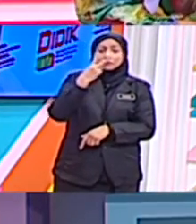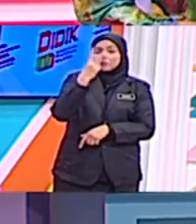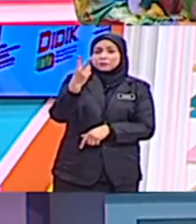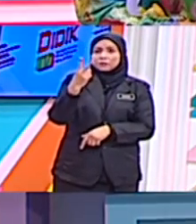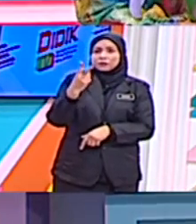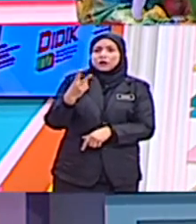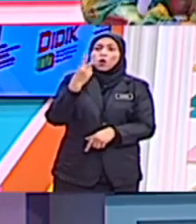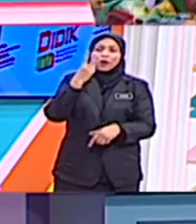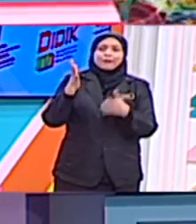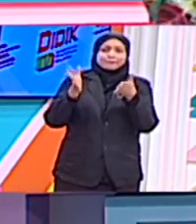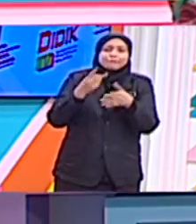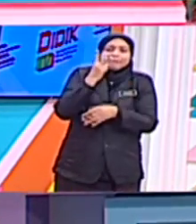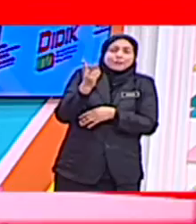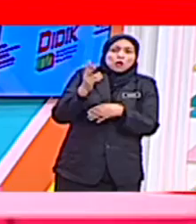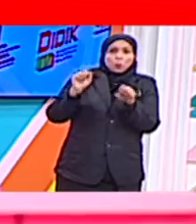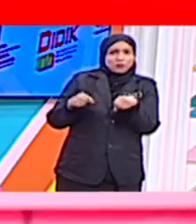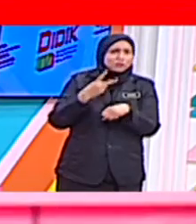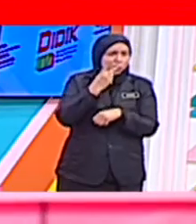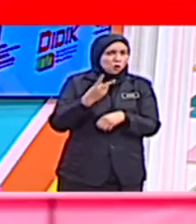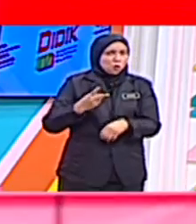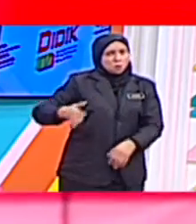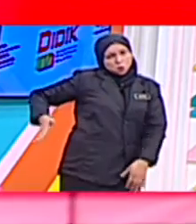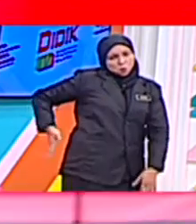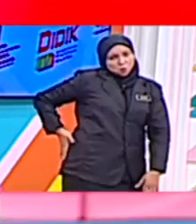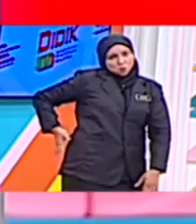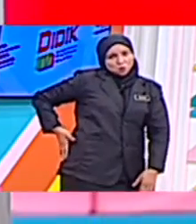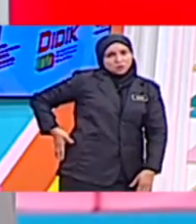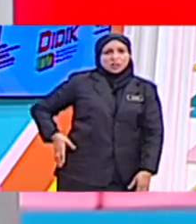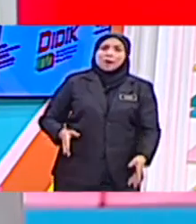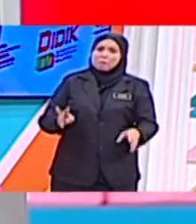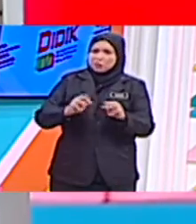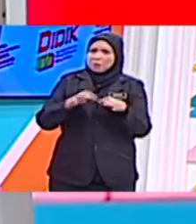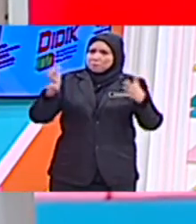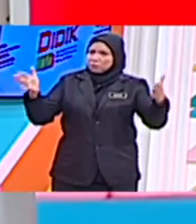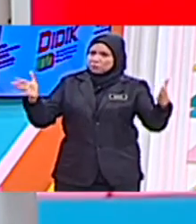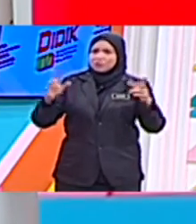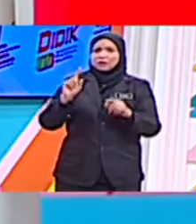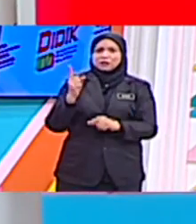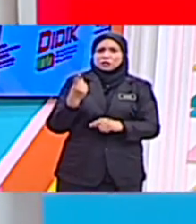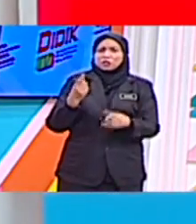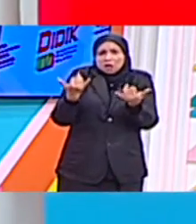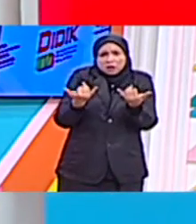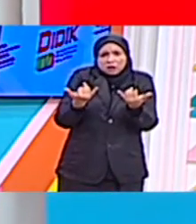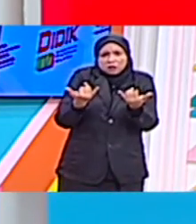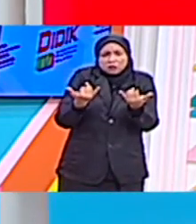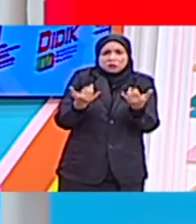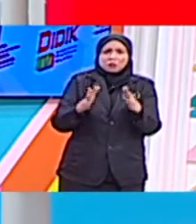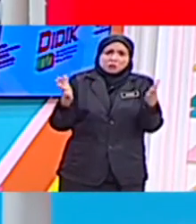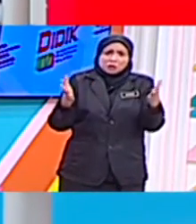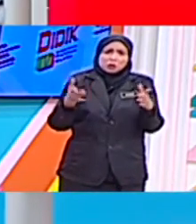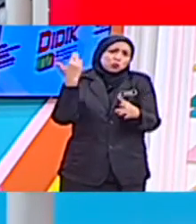benarkan orang nak tengok. Boleh tak nak tengok punggung kamu macam dah besar je? Dulu kecil, sekarang dah besar, boleh tak tengok